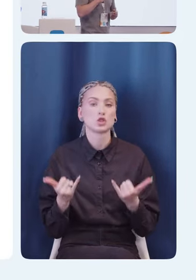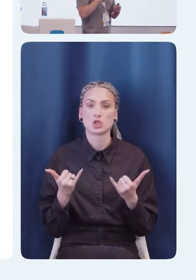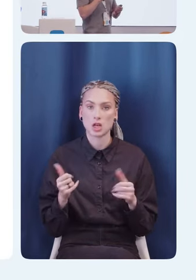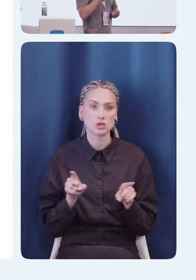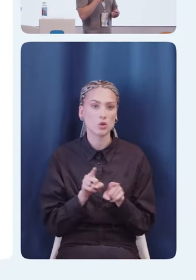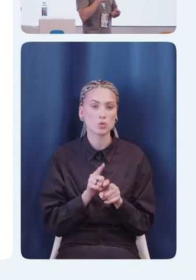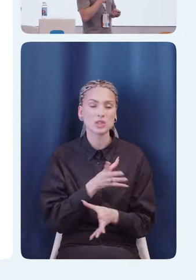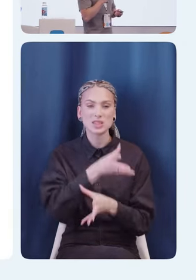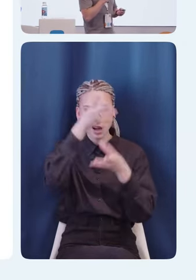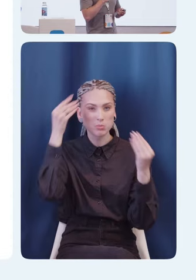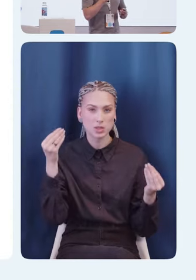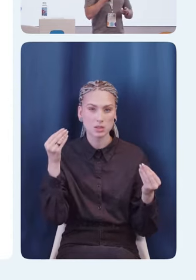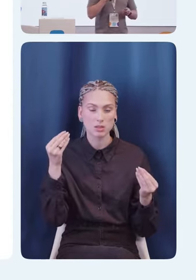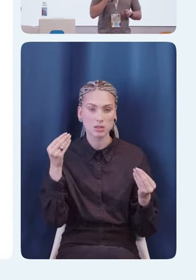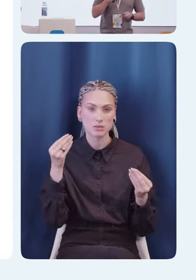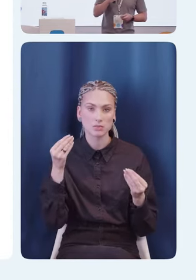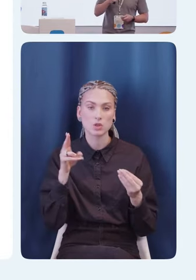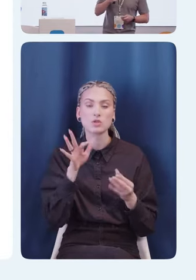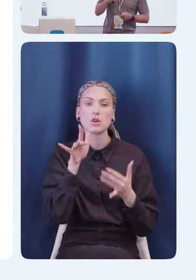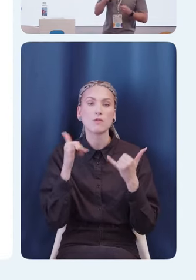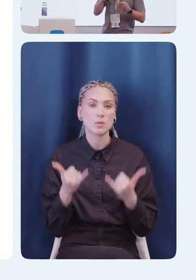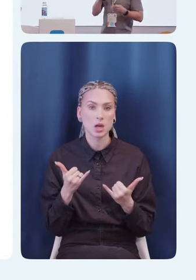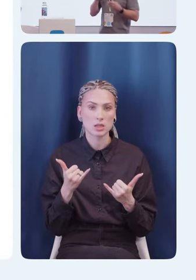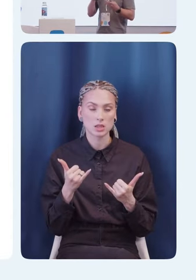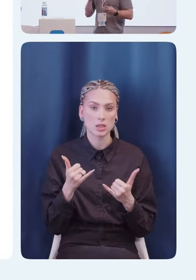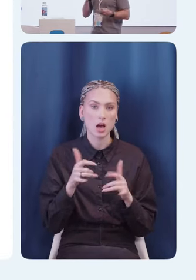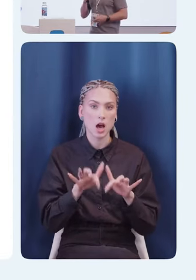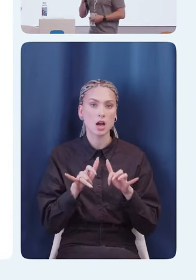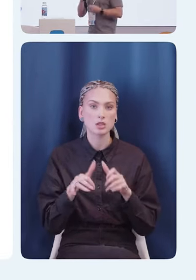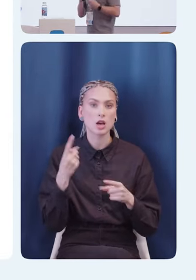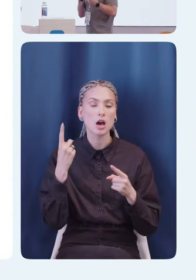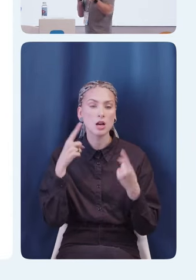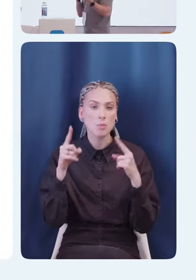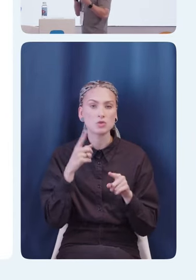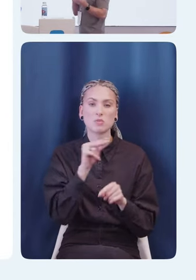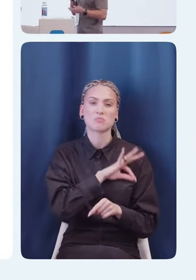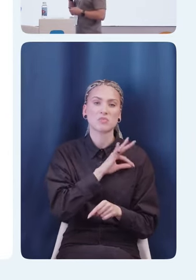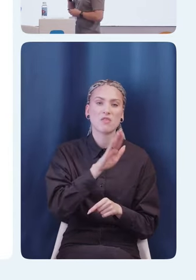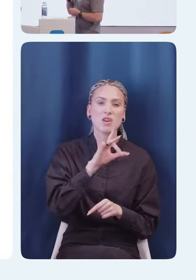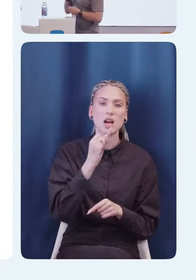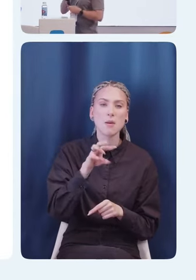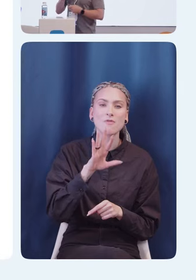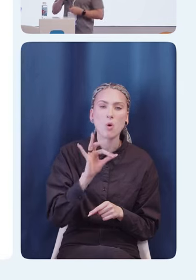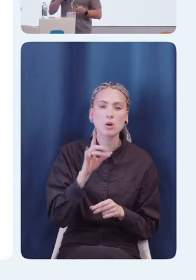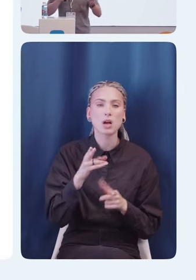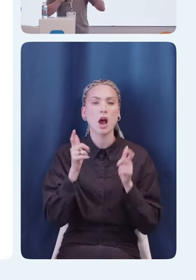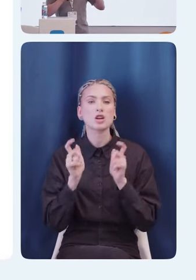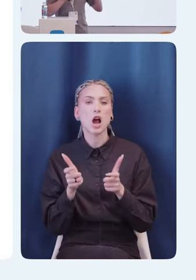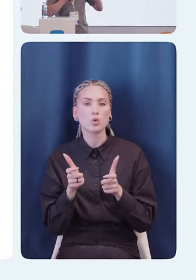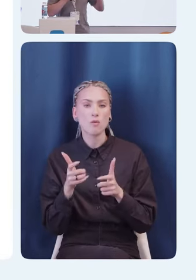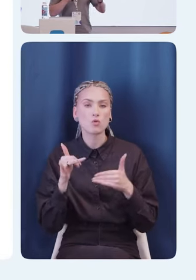уже немножко забытый навык для современных разработчиков, потому что все пользуются фреймворками, все используют какие-то готовые решения. Вот.